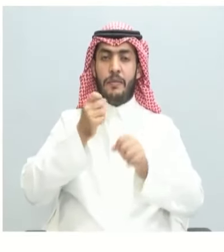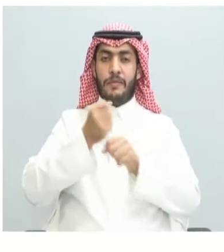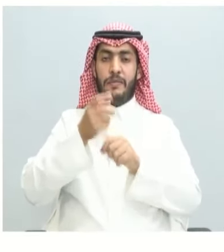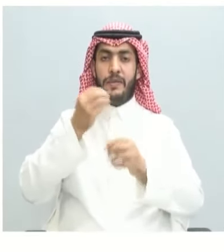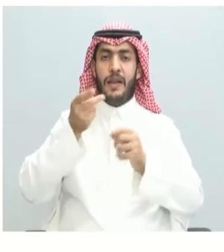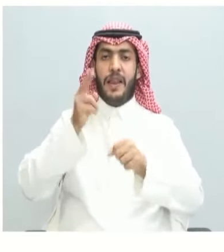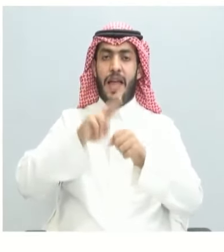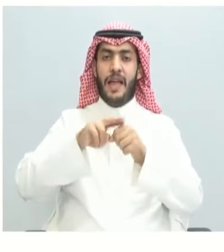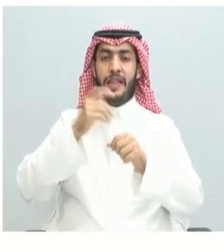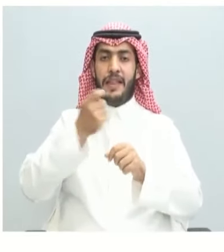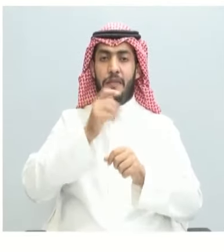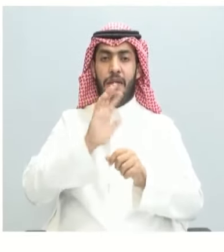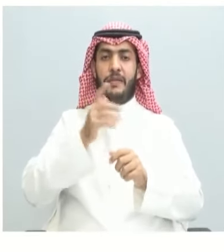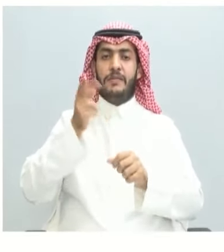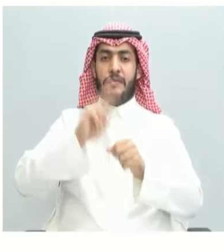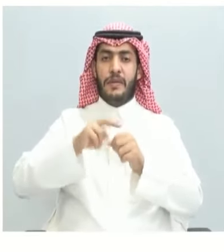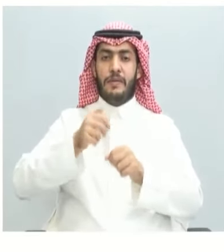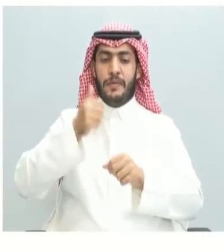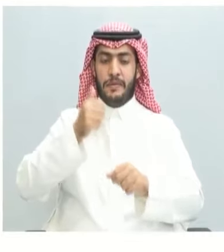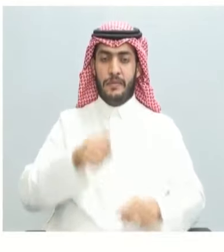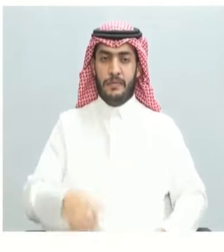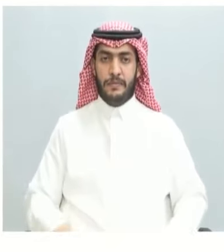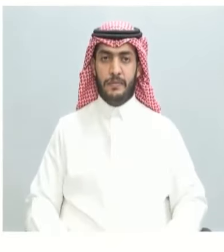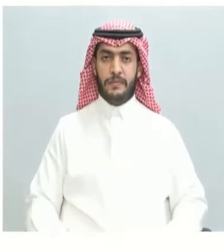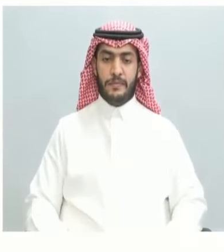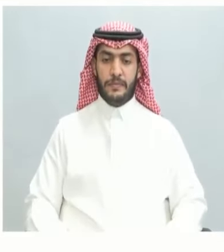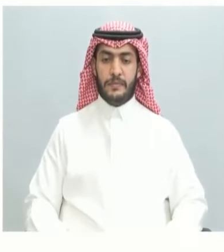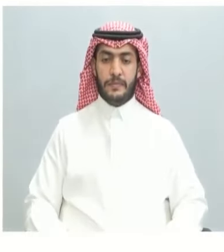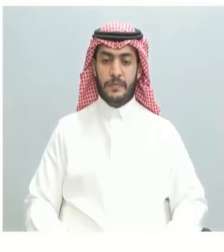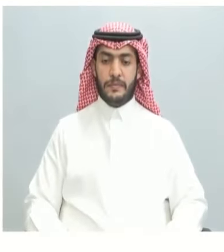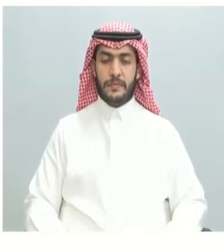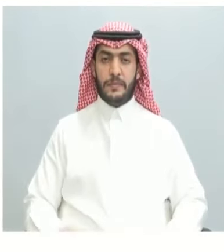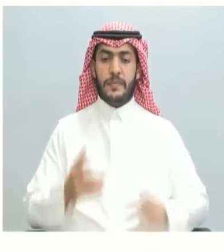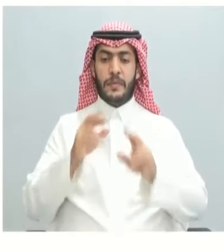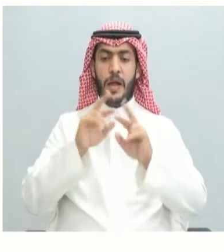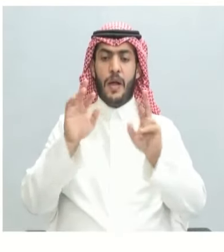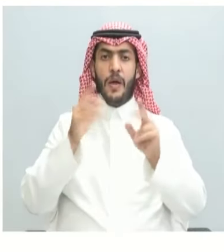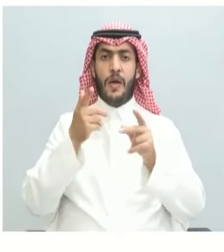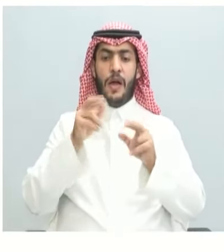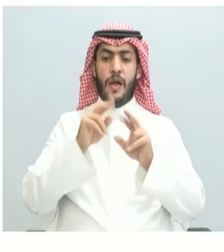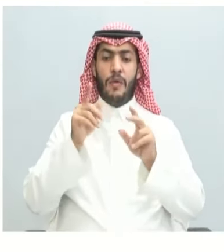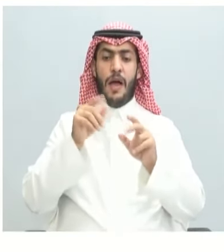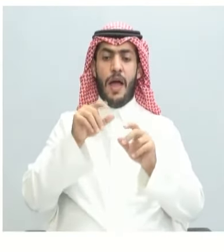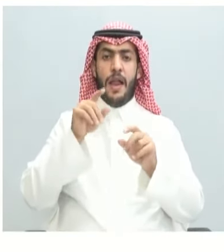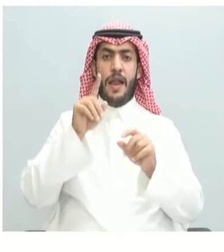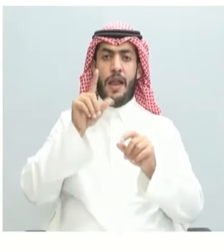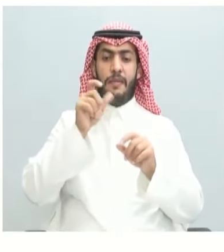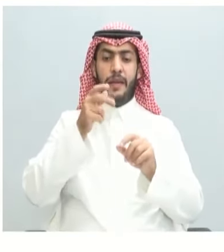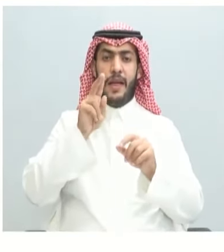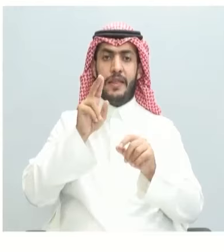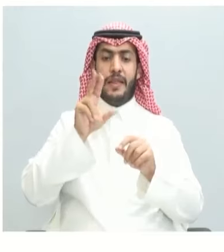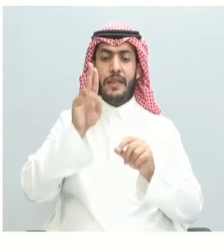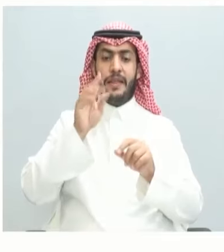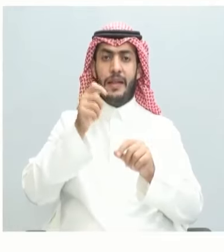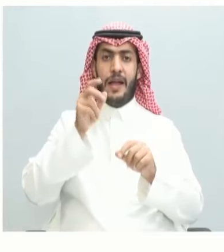بدلا من اعاده كتابتها مره اخرى طيب ما هي انواع لبنات التكرار